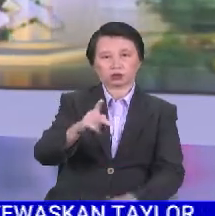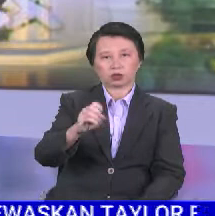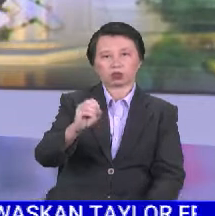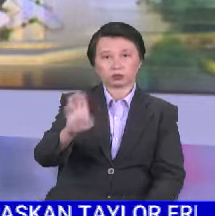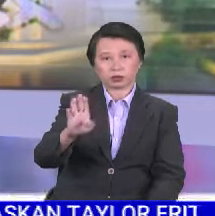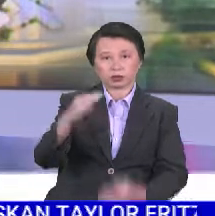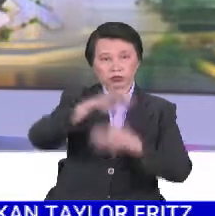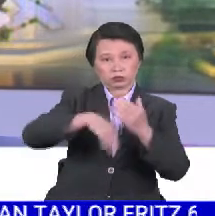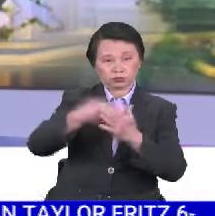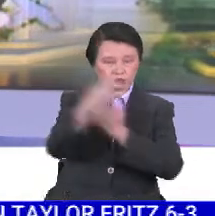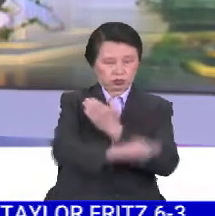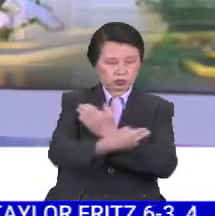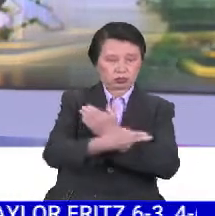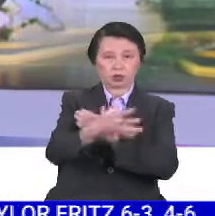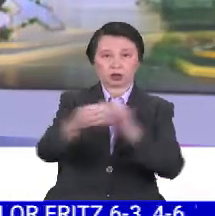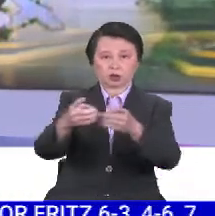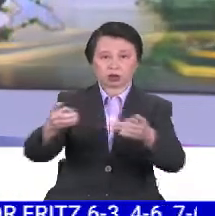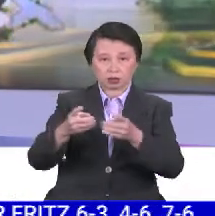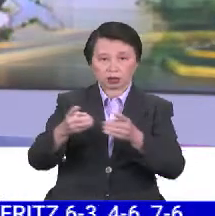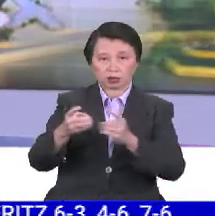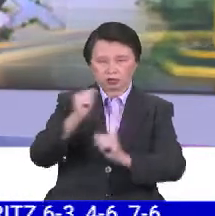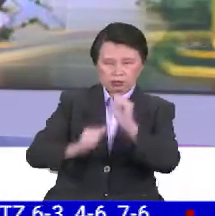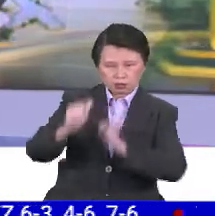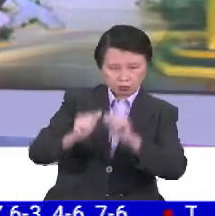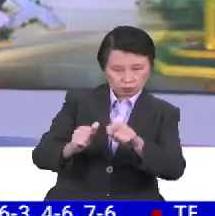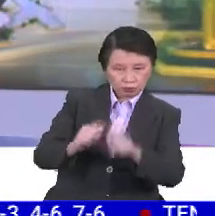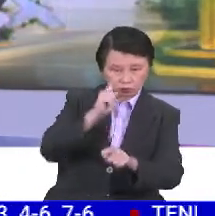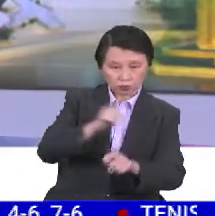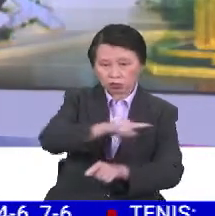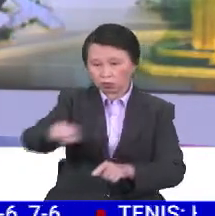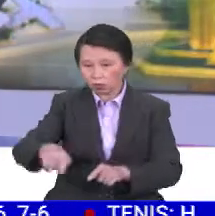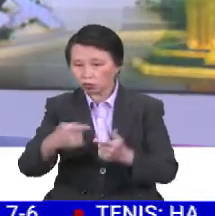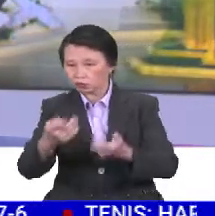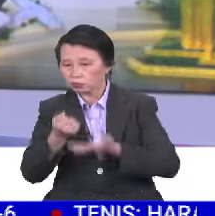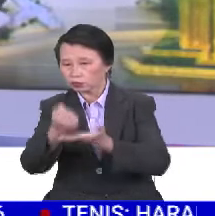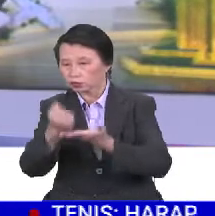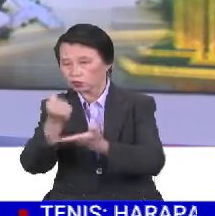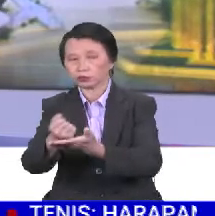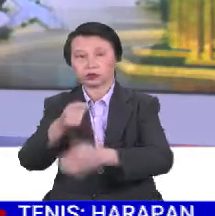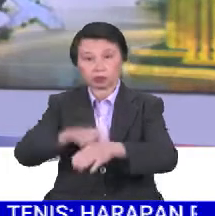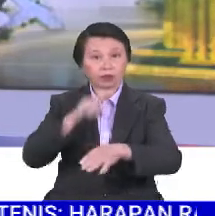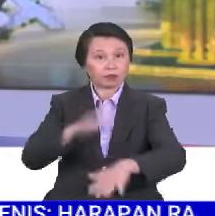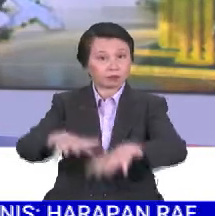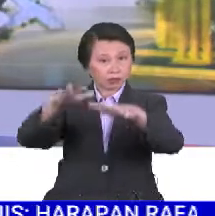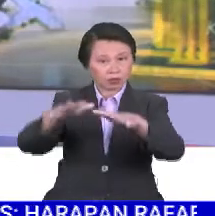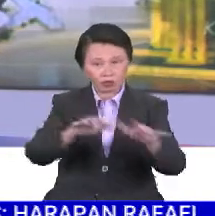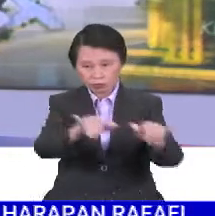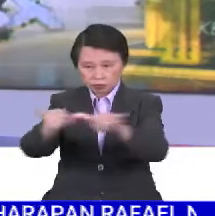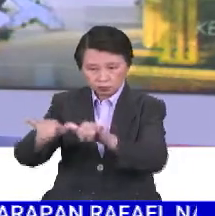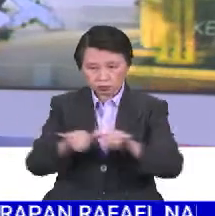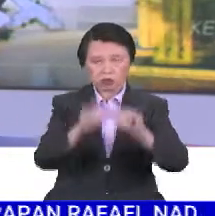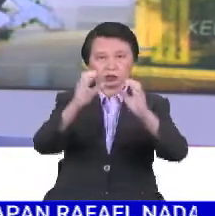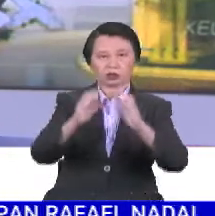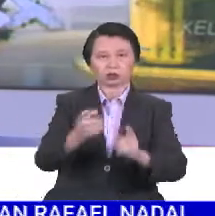di seluruh negeri dan daerah. Simulasi ini perlu bagi memastikan segala bentuk bantuan ketika bencana diselaras